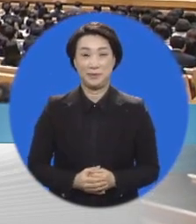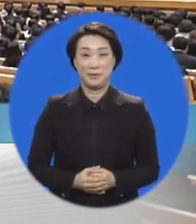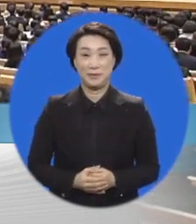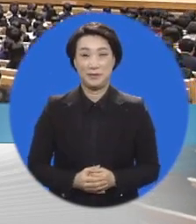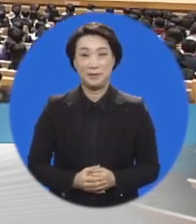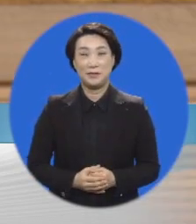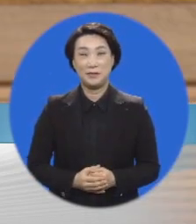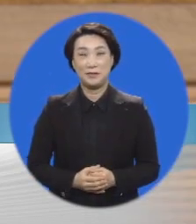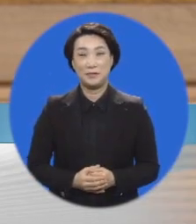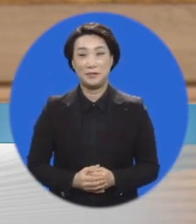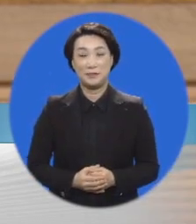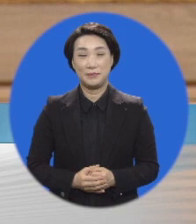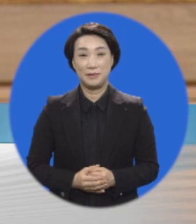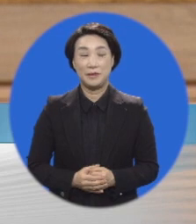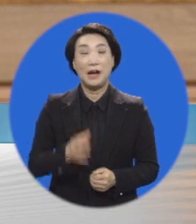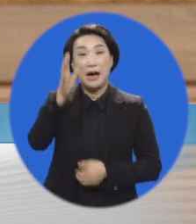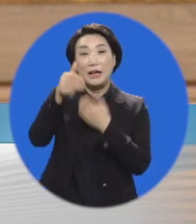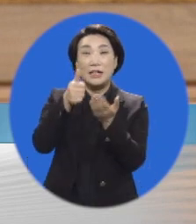하나님은